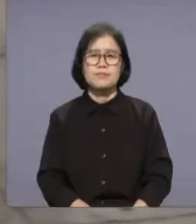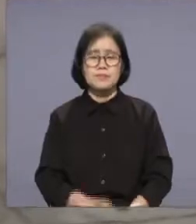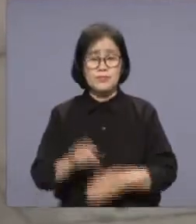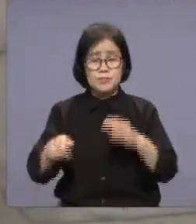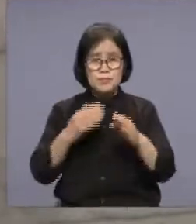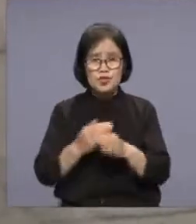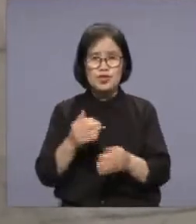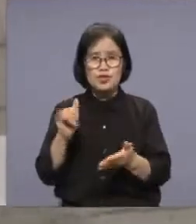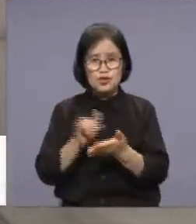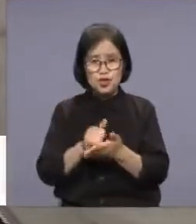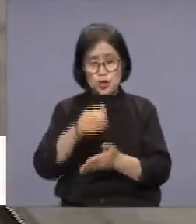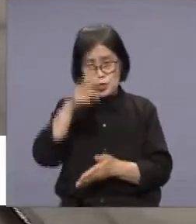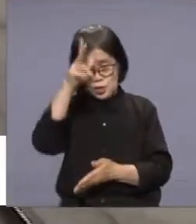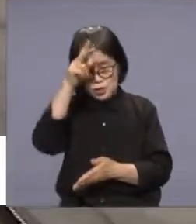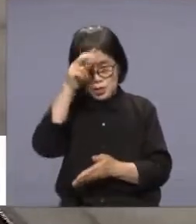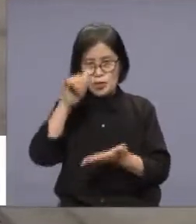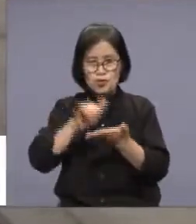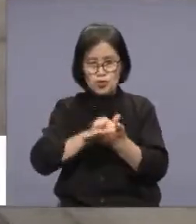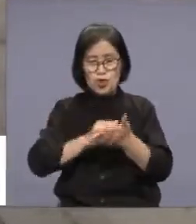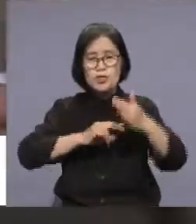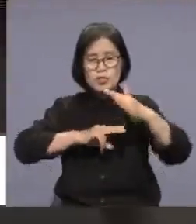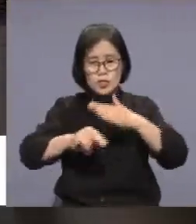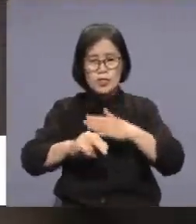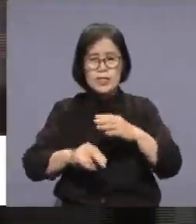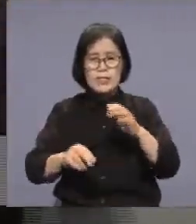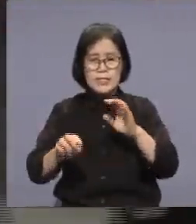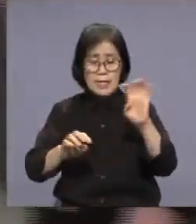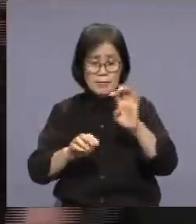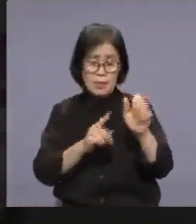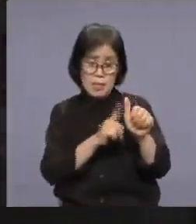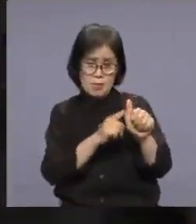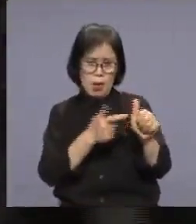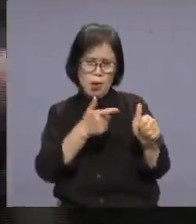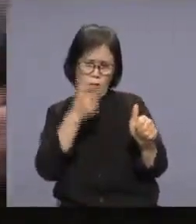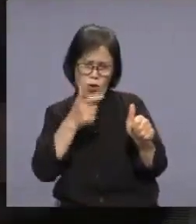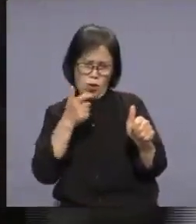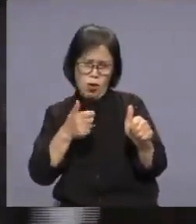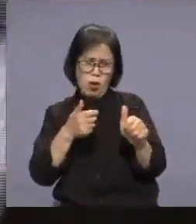가운데 뉴욕시경은 뉴욕시 전철에서 40대 남성에게 총격을 가해